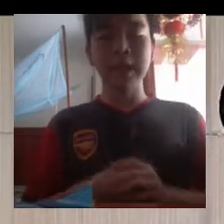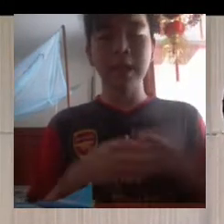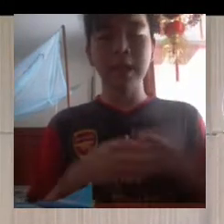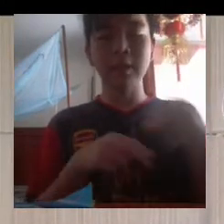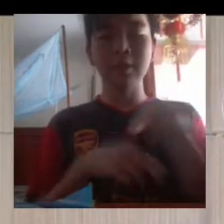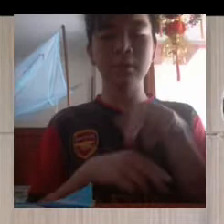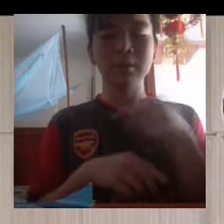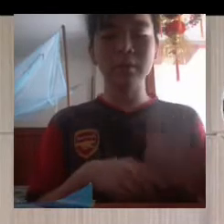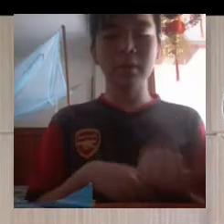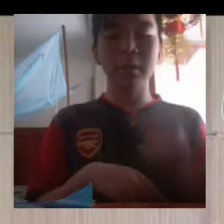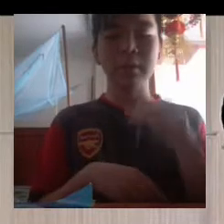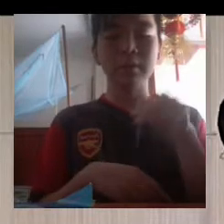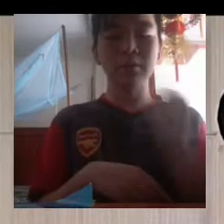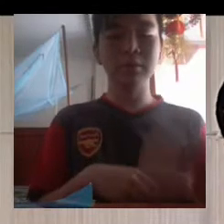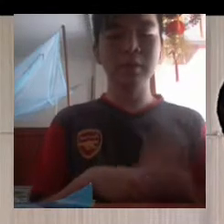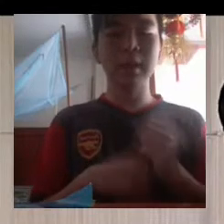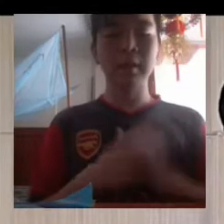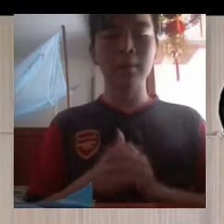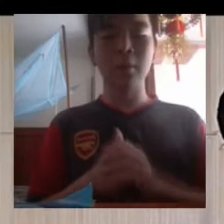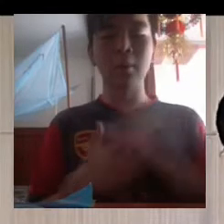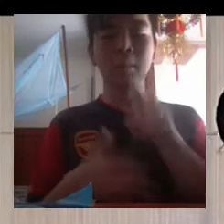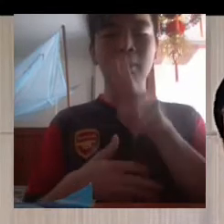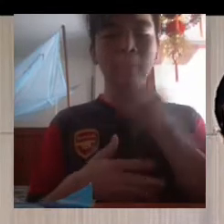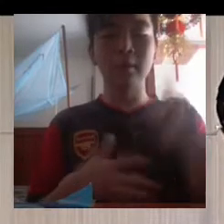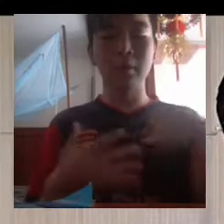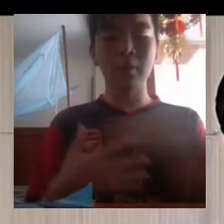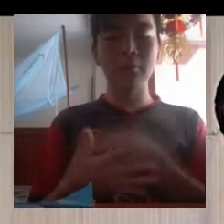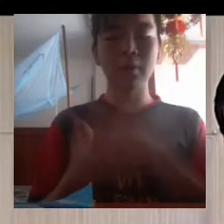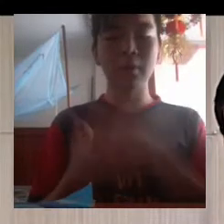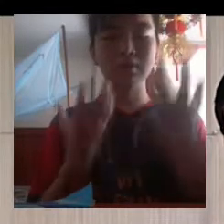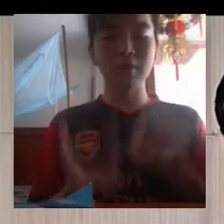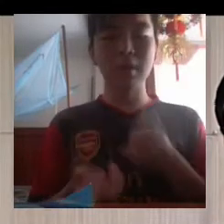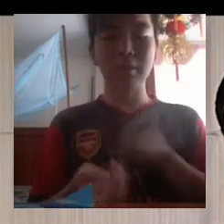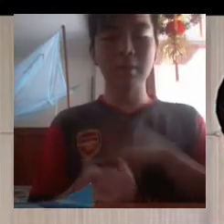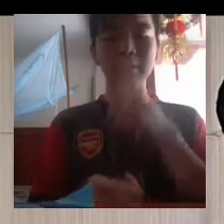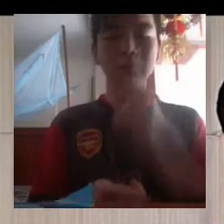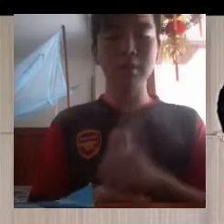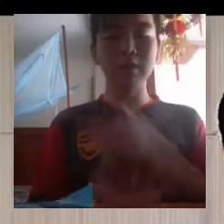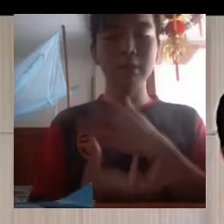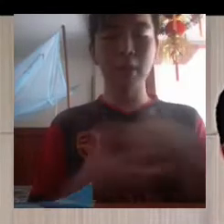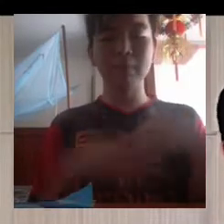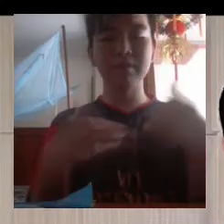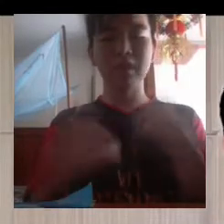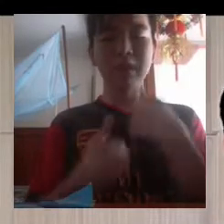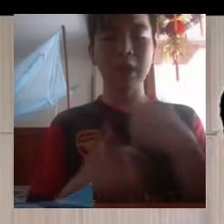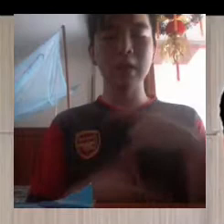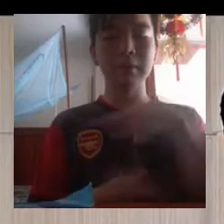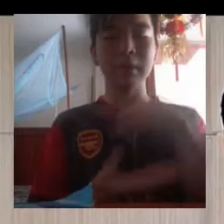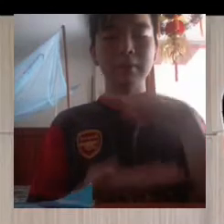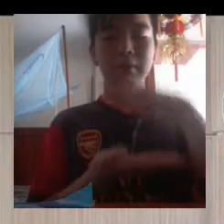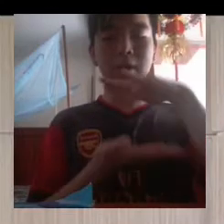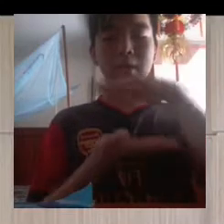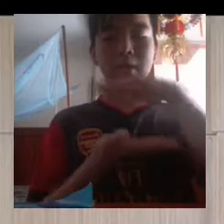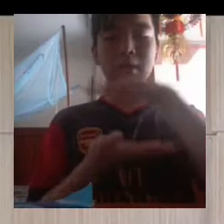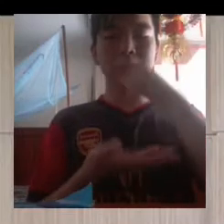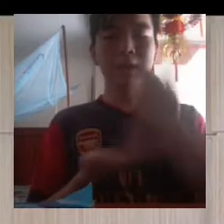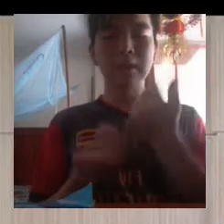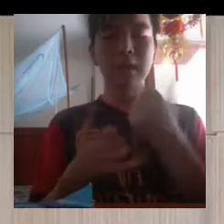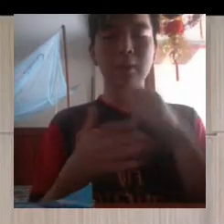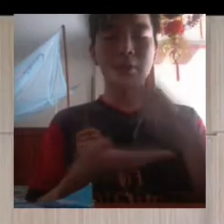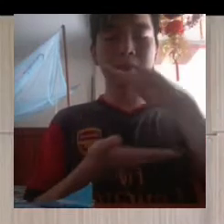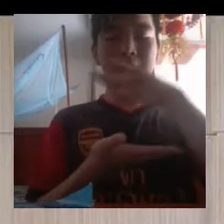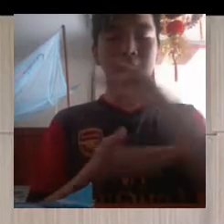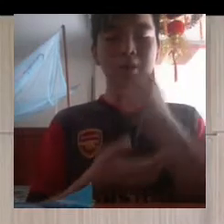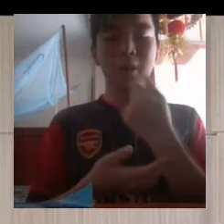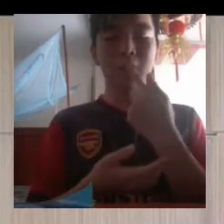mặc áo như thế nào, sử dụng như thế nào, hơi nào dùng cái gì là đã có. Nhưng mà để kiểm tra các